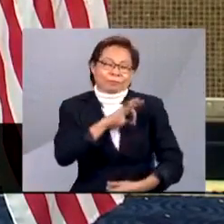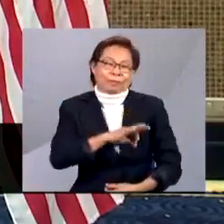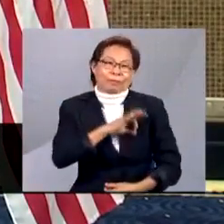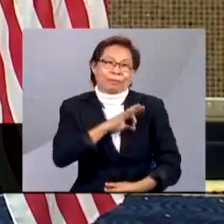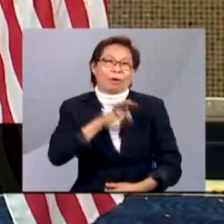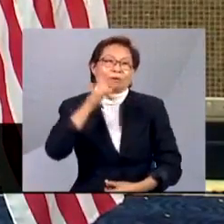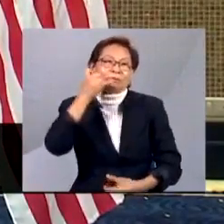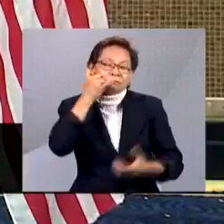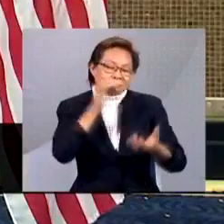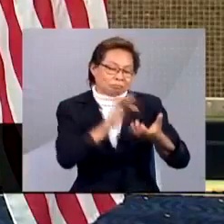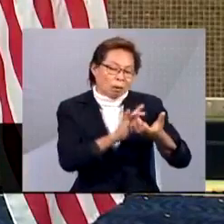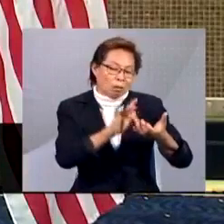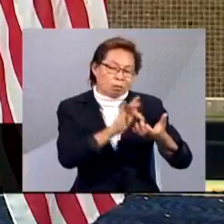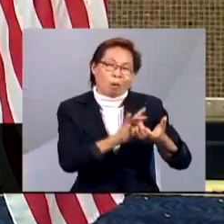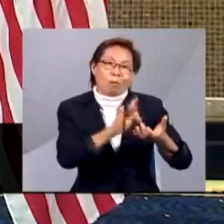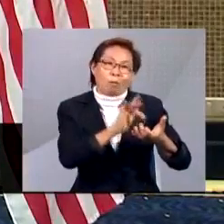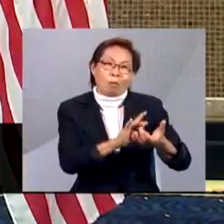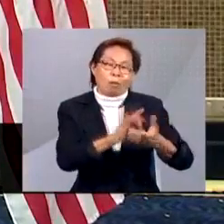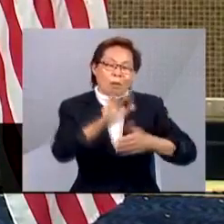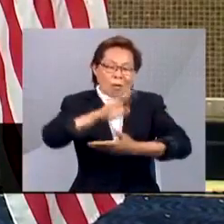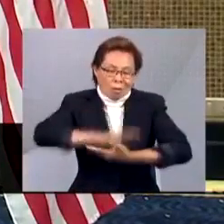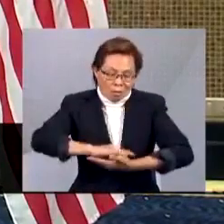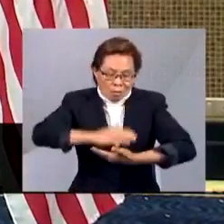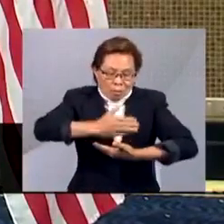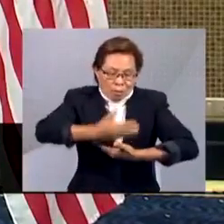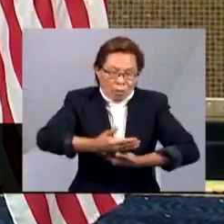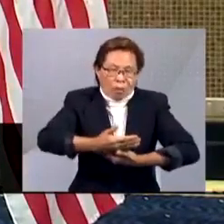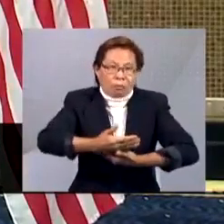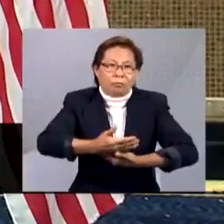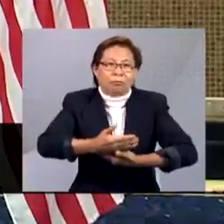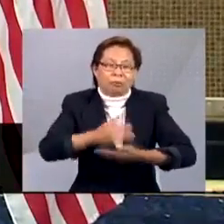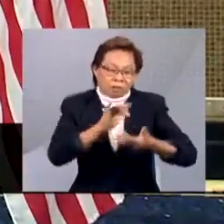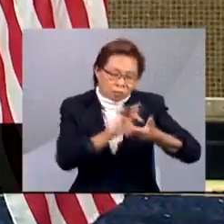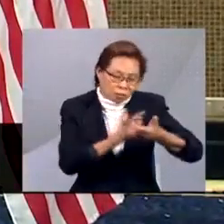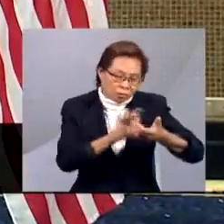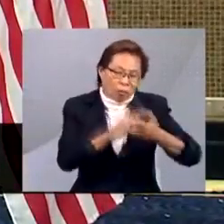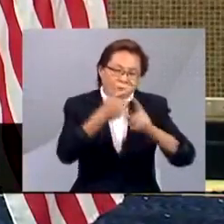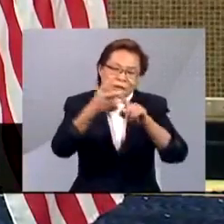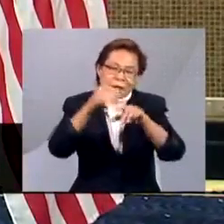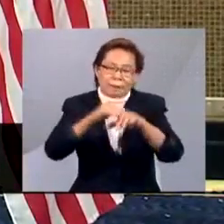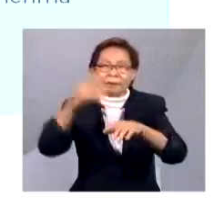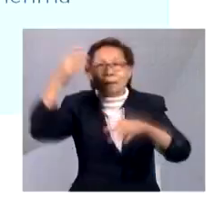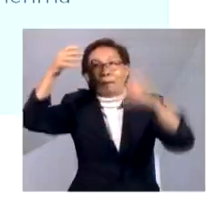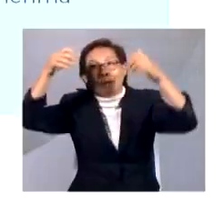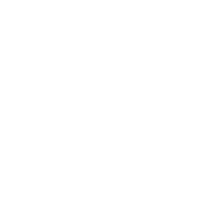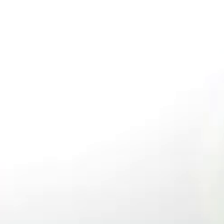bentuk telefon bimbit, komputer riba ataupun tablet daripada majikan.